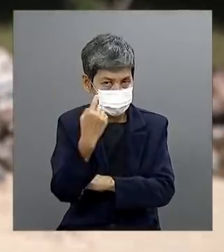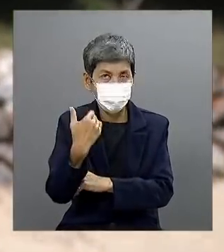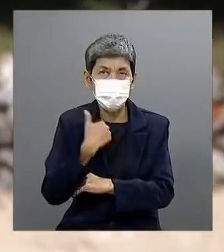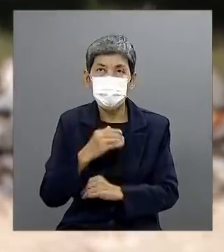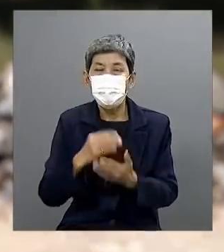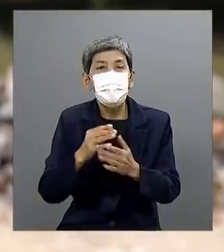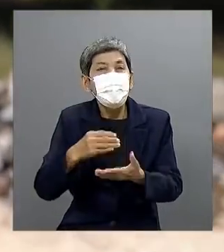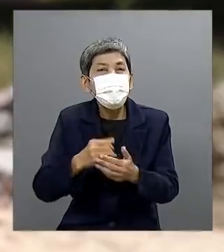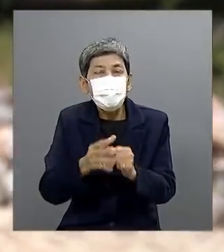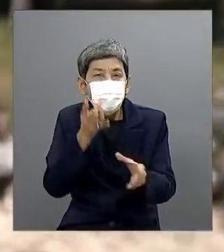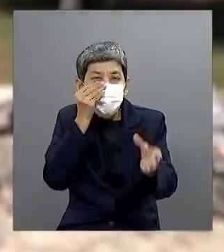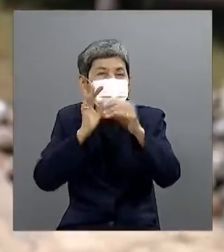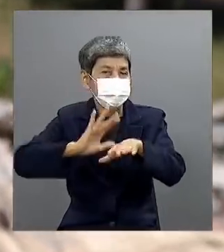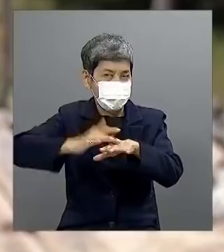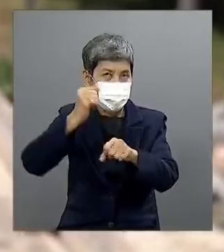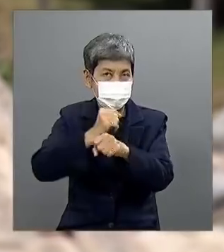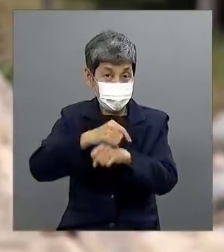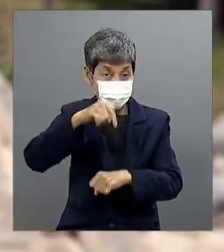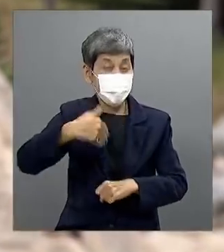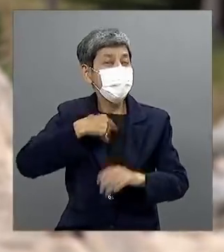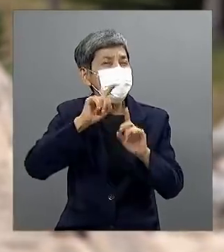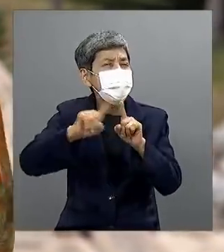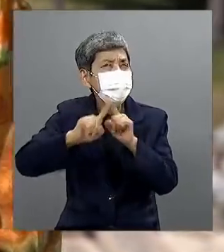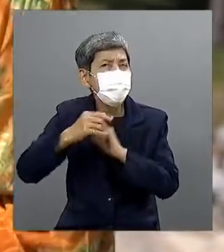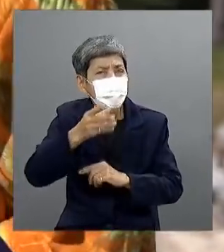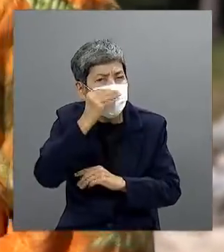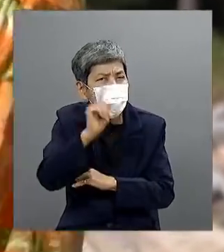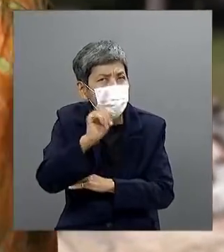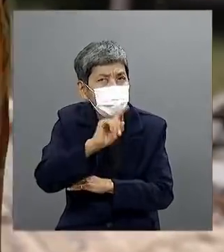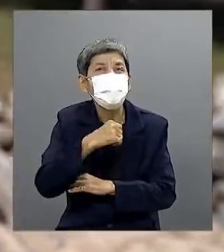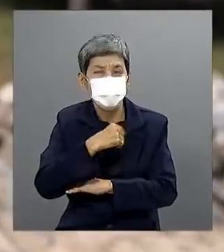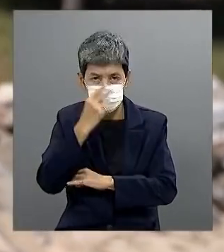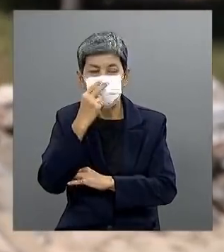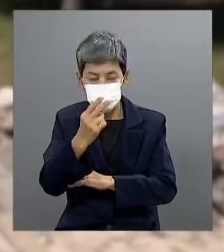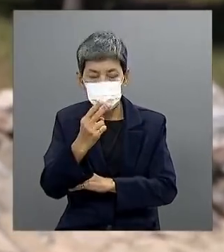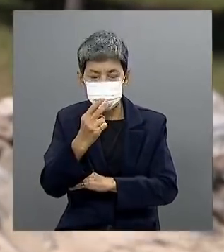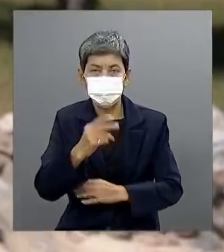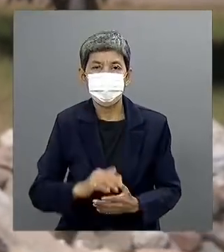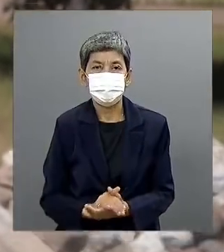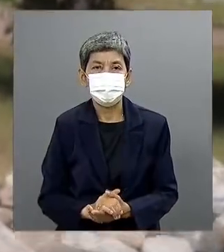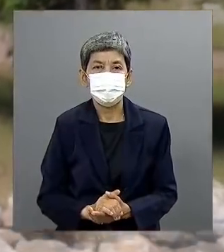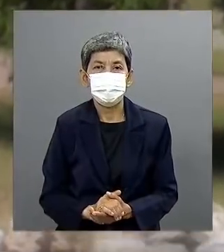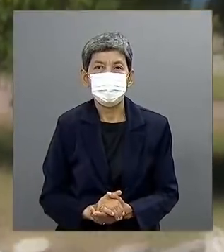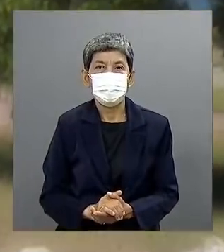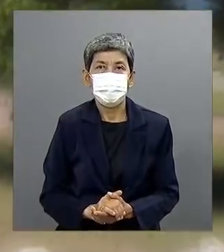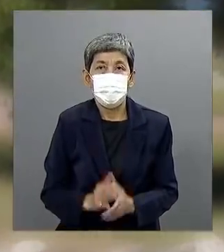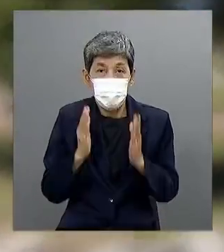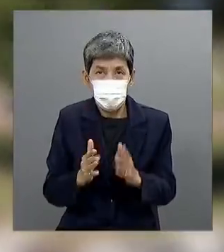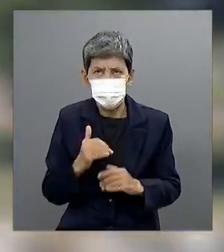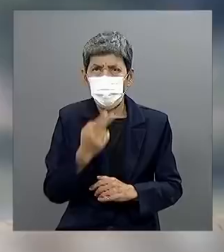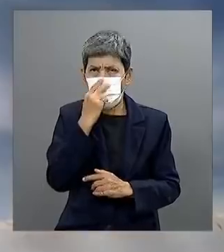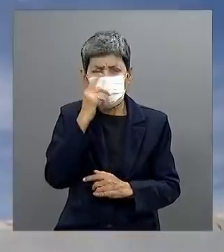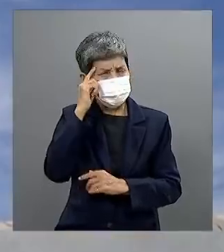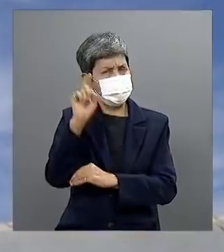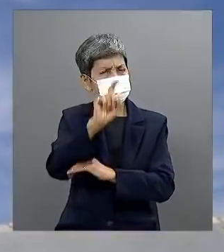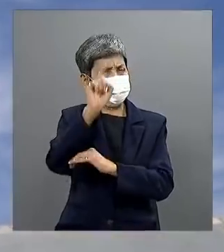ติแต่ว่าที่นี่จะมีอะไรให้เราได้เรียนรู้กันบ้างเดี๋ยวเราไปชมพร้อมกันกับโบ๊ทเลยนะครับเชื่อว่าหลายคนคงกำลังสงสัยนะครับว่าท